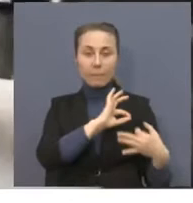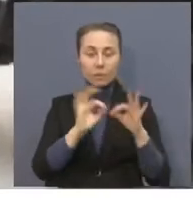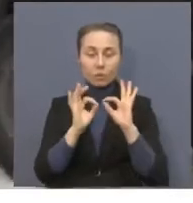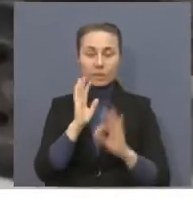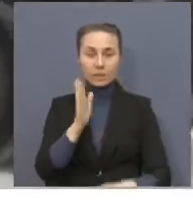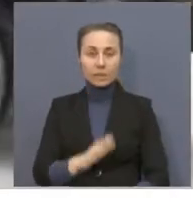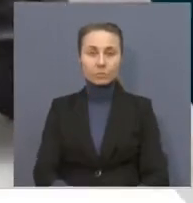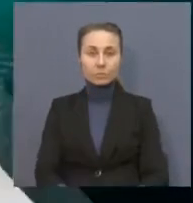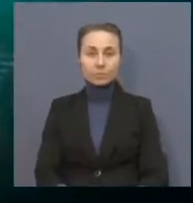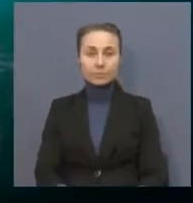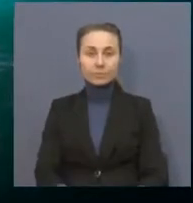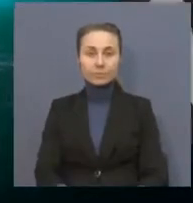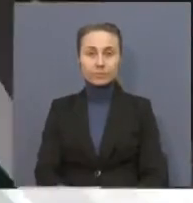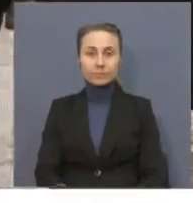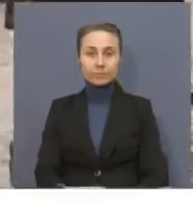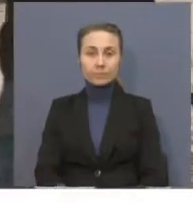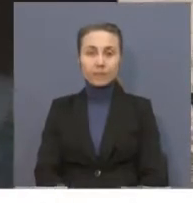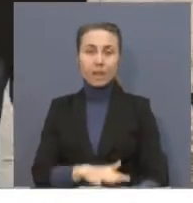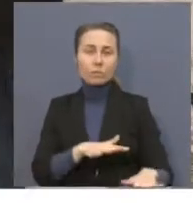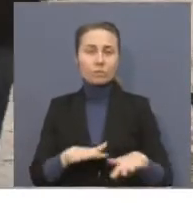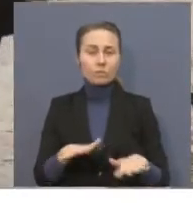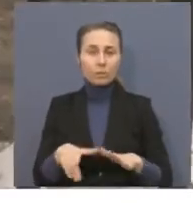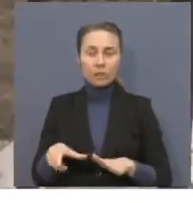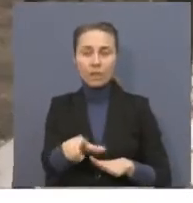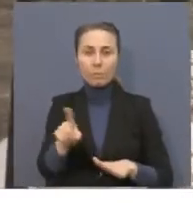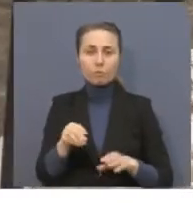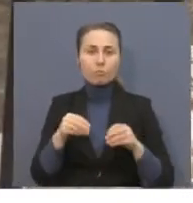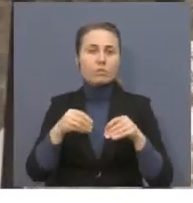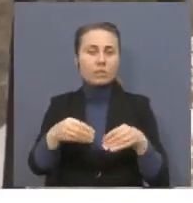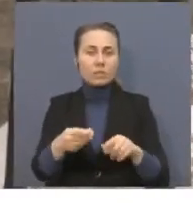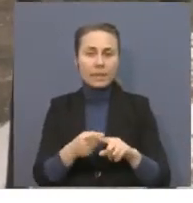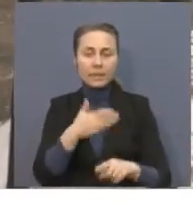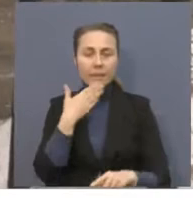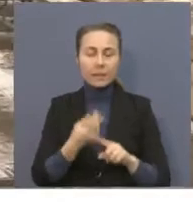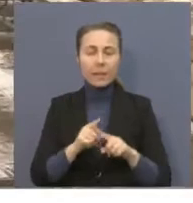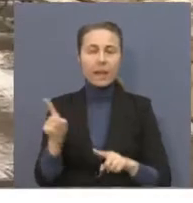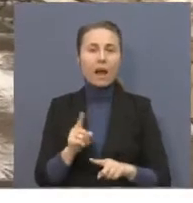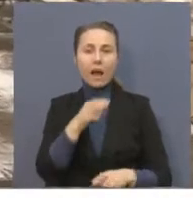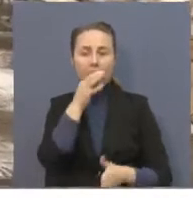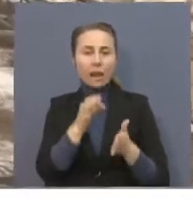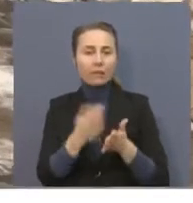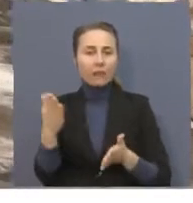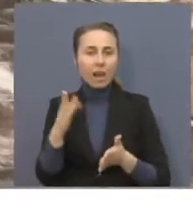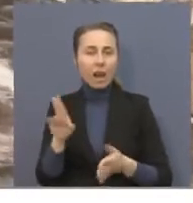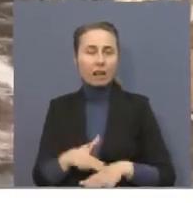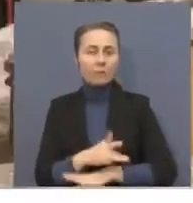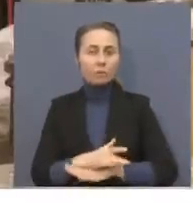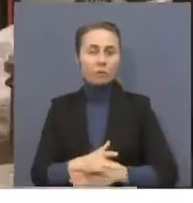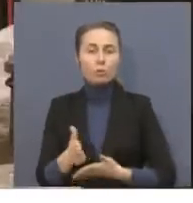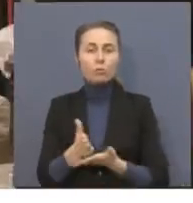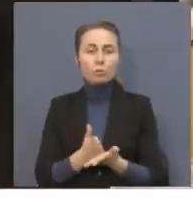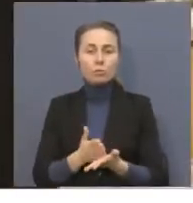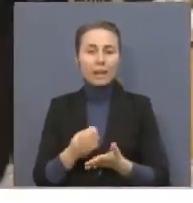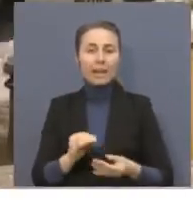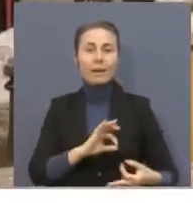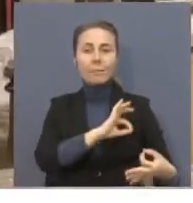минут расскажу вам я, Иван Однорук. Скользкие тротуары. Почему не засыпают инертным материалом? И как на это ответят коммунальные службы? Об этом через